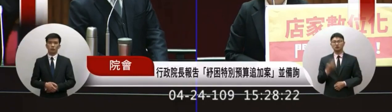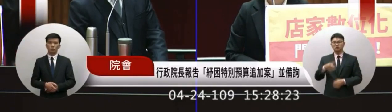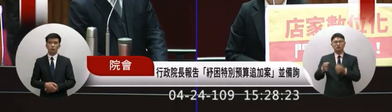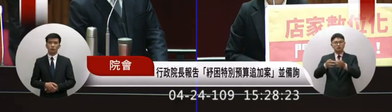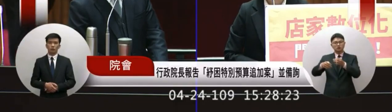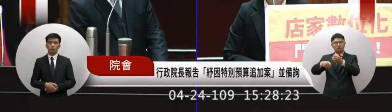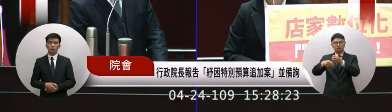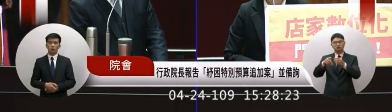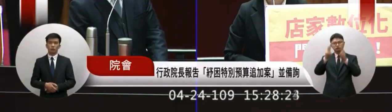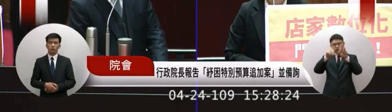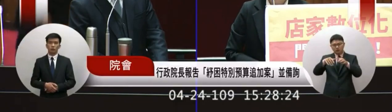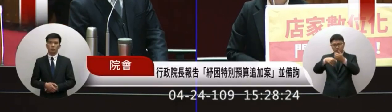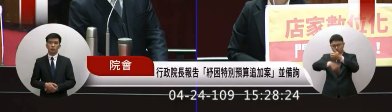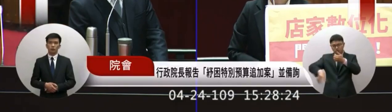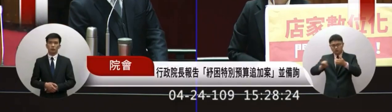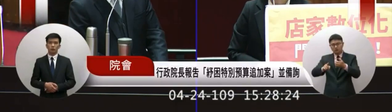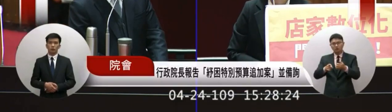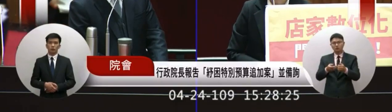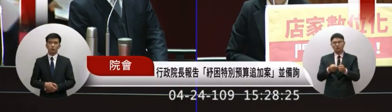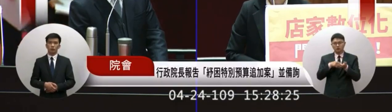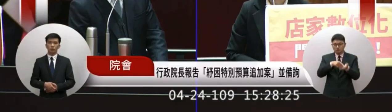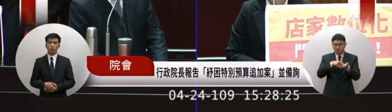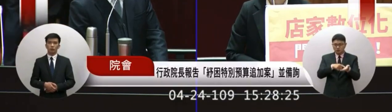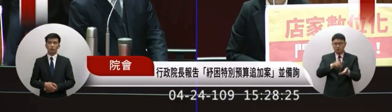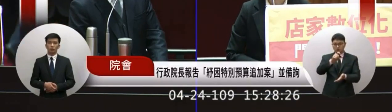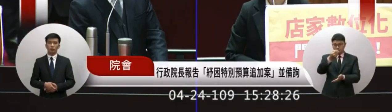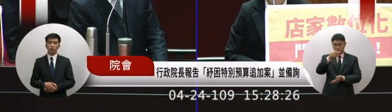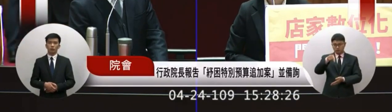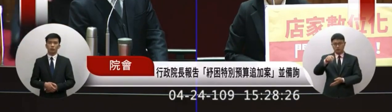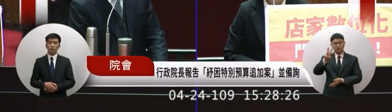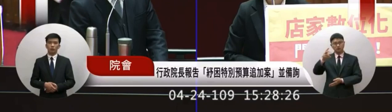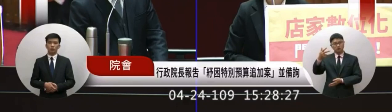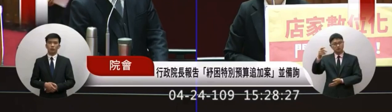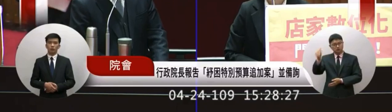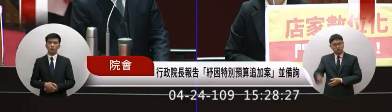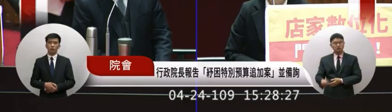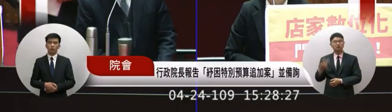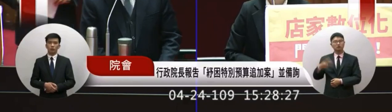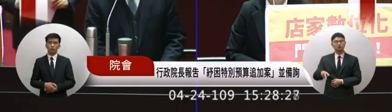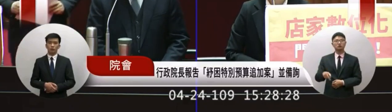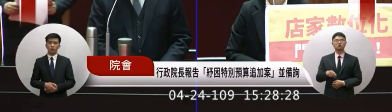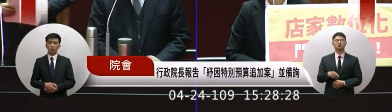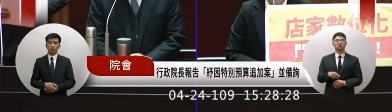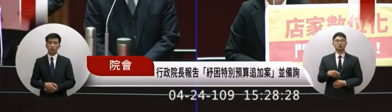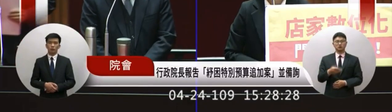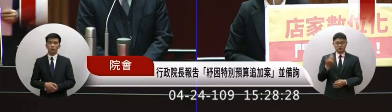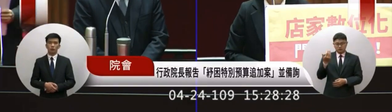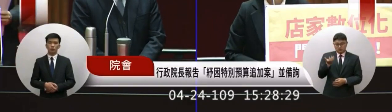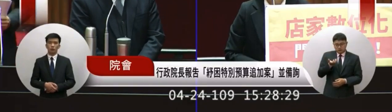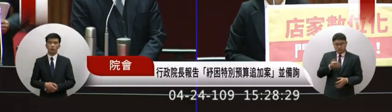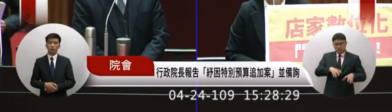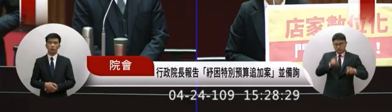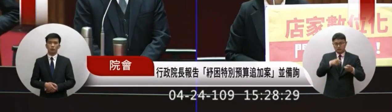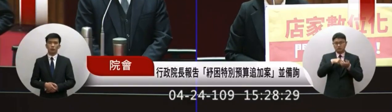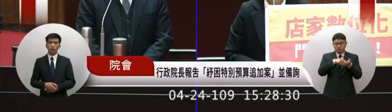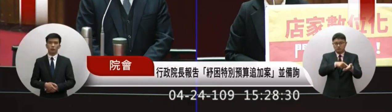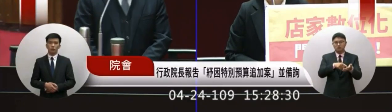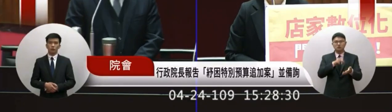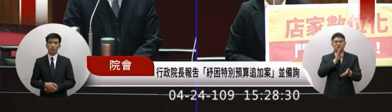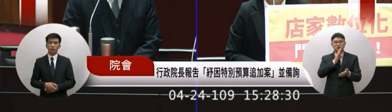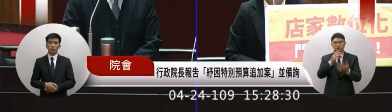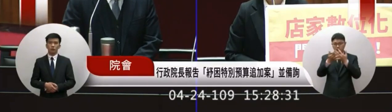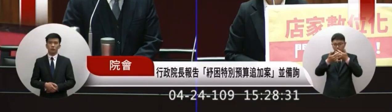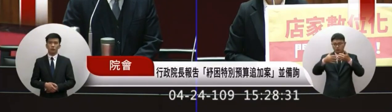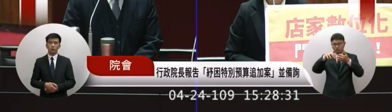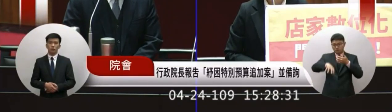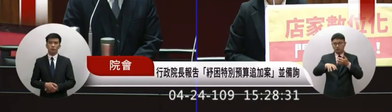相关的系统的部分，都编列的预算总共高达19.37亿，以及第一部分的部分补助这个业者上架平台的部